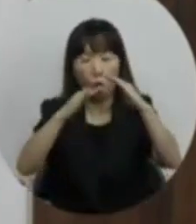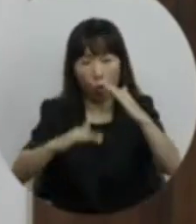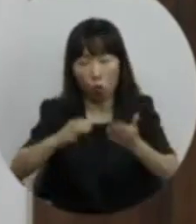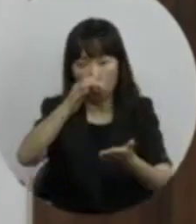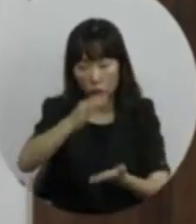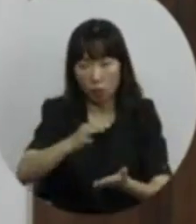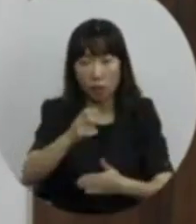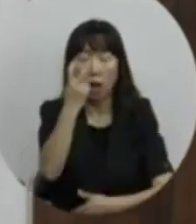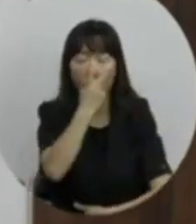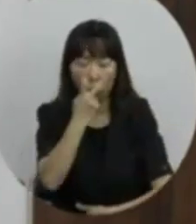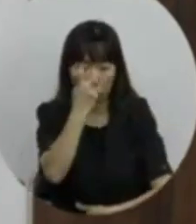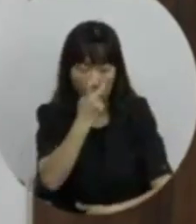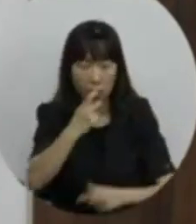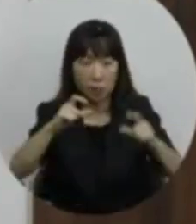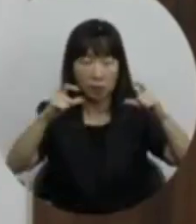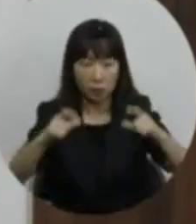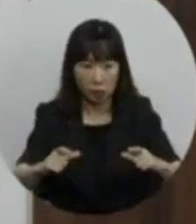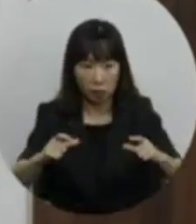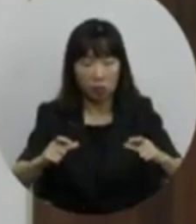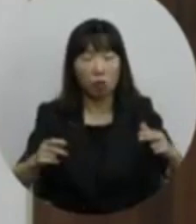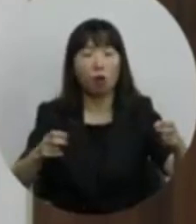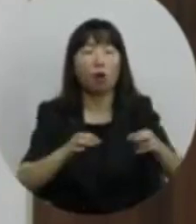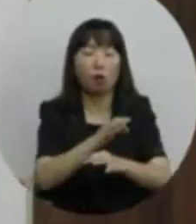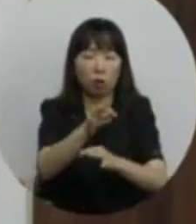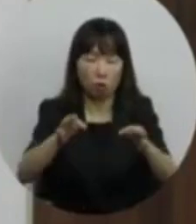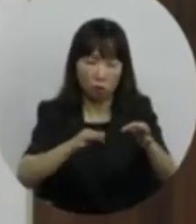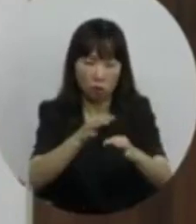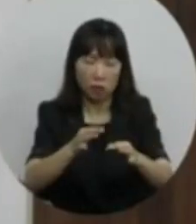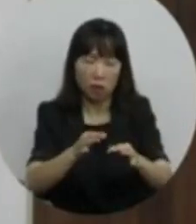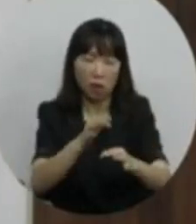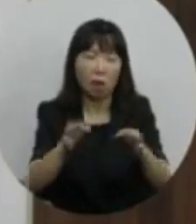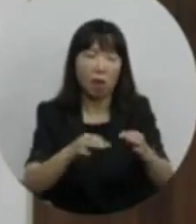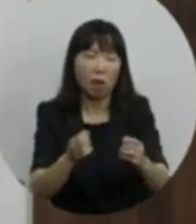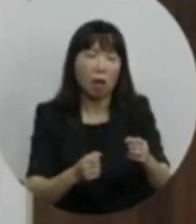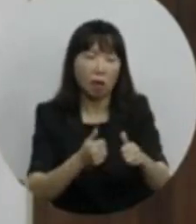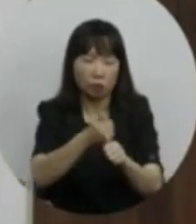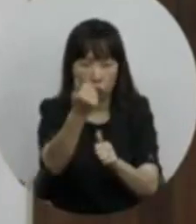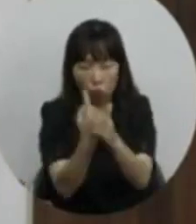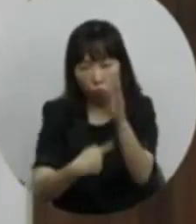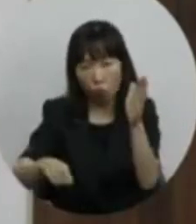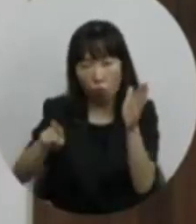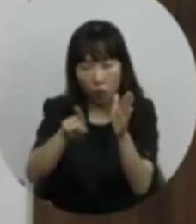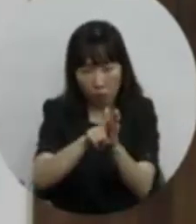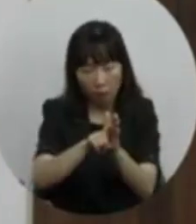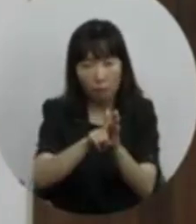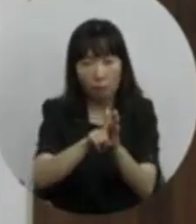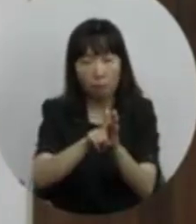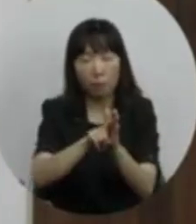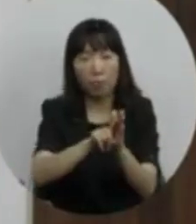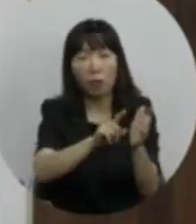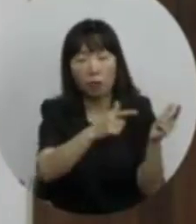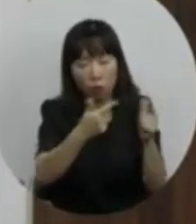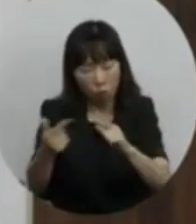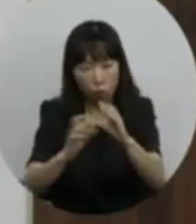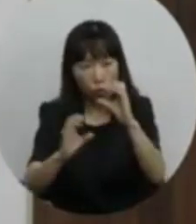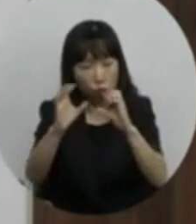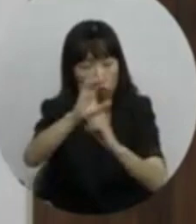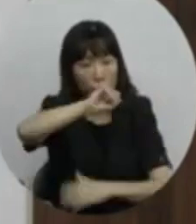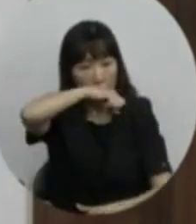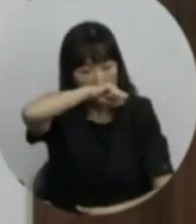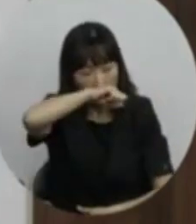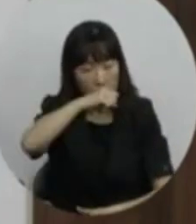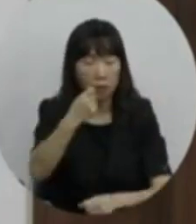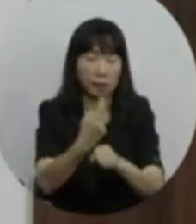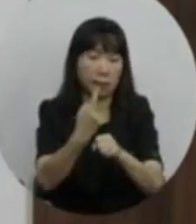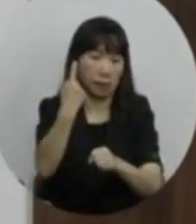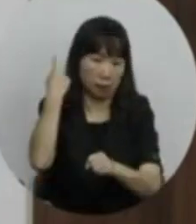계획안과 지역경제 위기 극복을 위한 2024년도 제1회 추가 경정예산안과